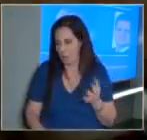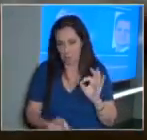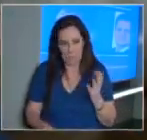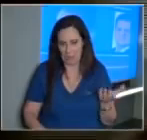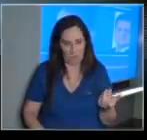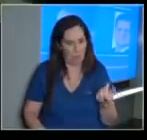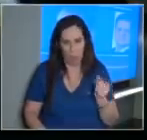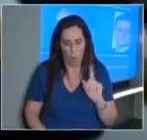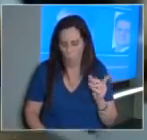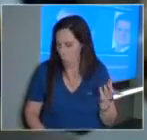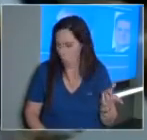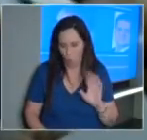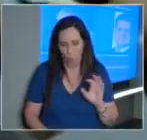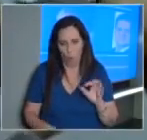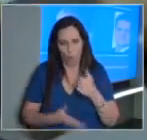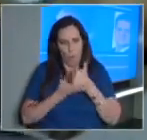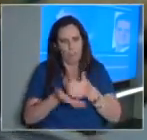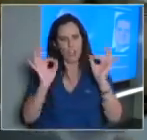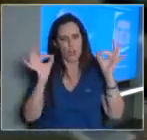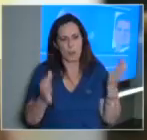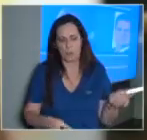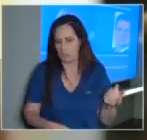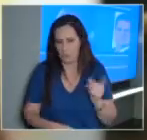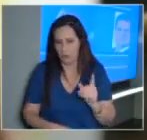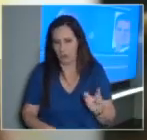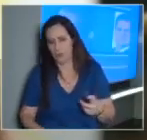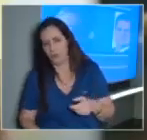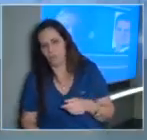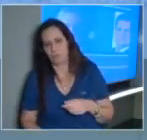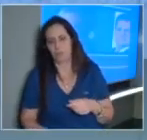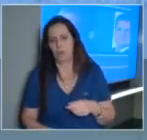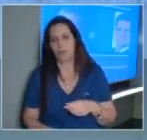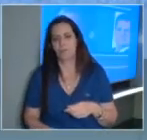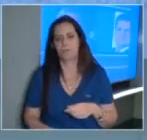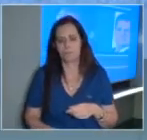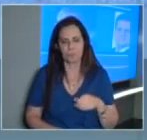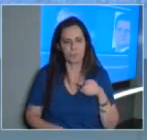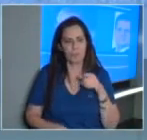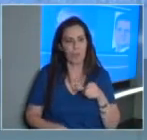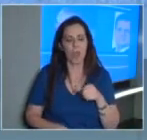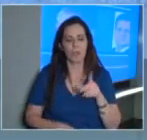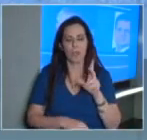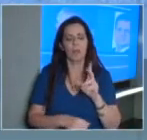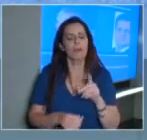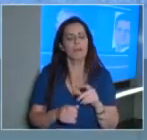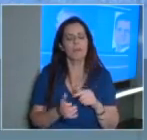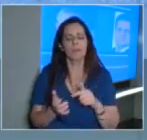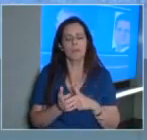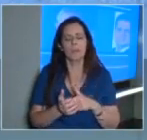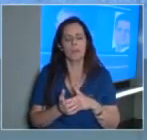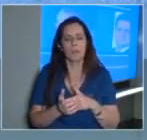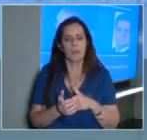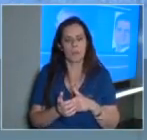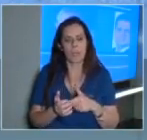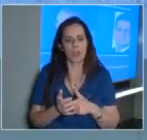בסדר גמור, הוא לא מדובריו הרשמיים של המאבק הזה, והוא לא הוצא כך. טוב, בינתיים, בזמן שאתם נאבקים על החסינות וההתגברות, נראה